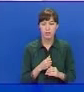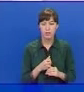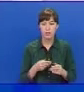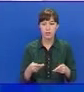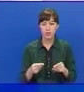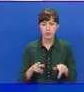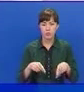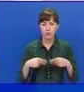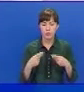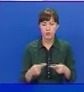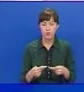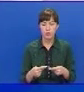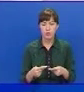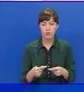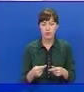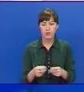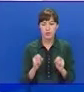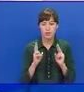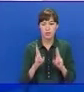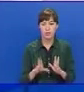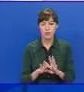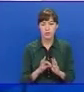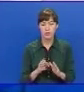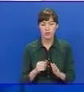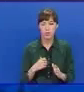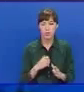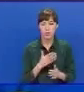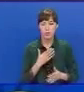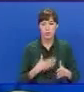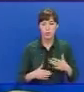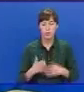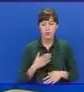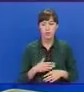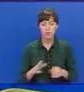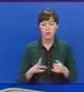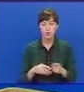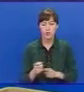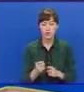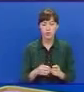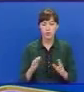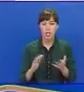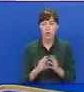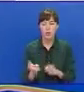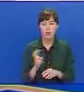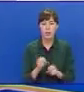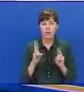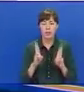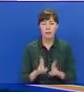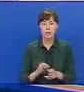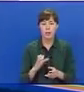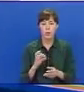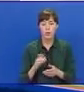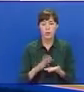ықыласымды білдіремін. Осы мамандықты таңдағаныма өзім ризамын. Жергілікті билік ауылға келген әр маманның